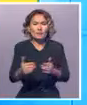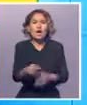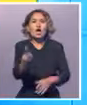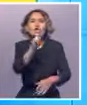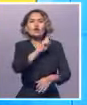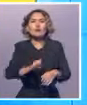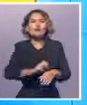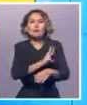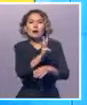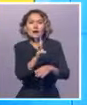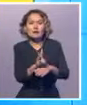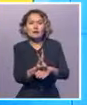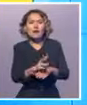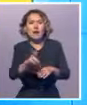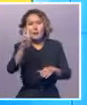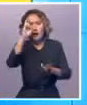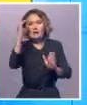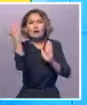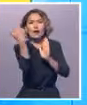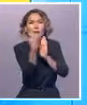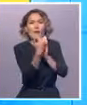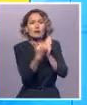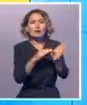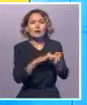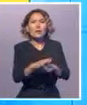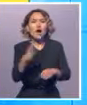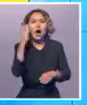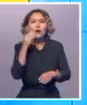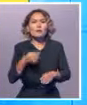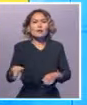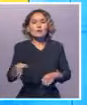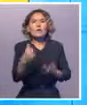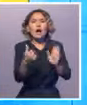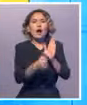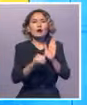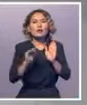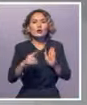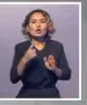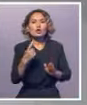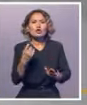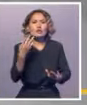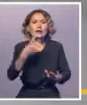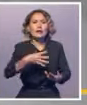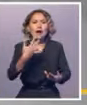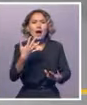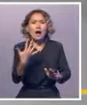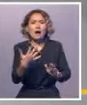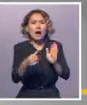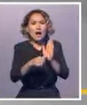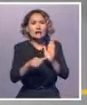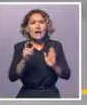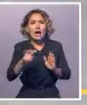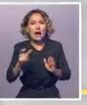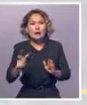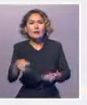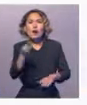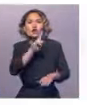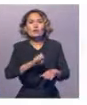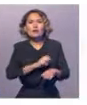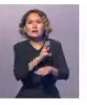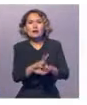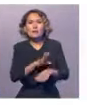Жұмыспен қамту 2020 жол картасы бағдарламасы бойынша Алматы облысында 6146 адам тұрақты жұмыспен қамтылды. 2015